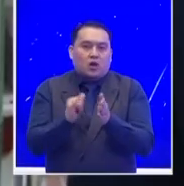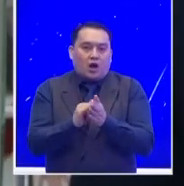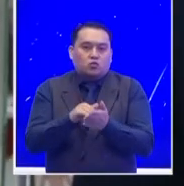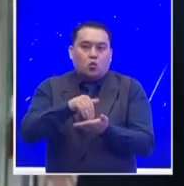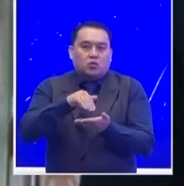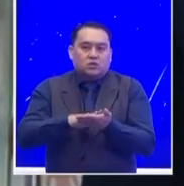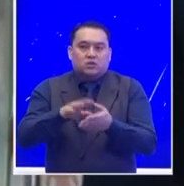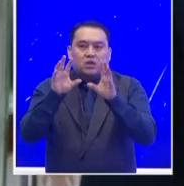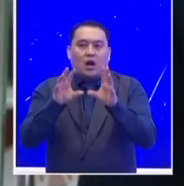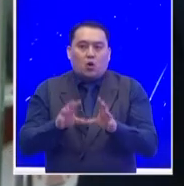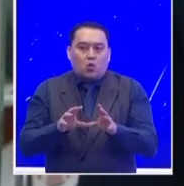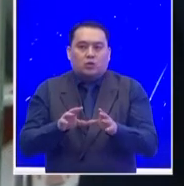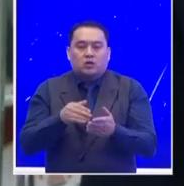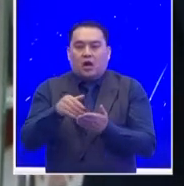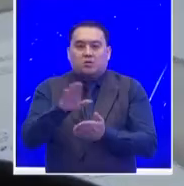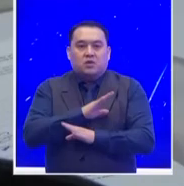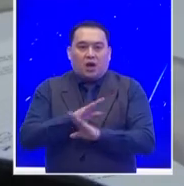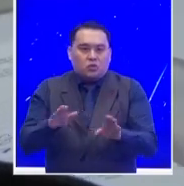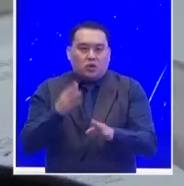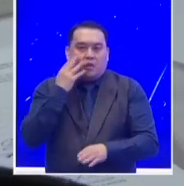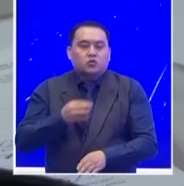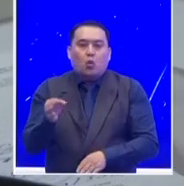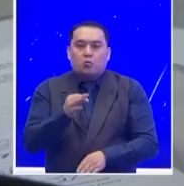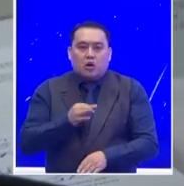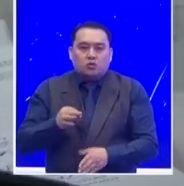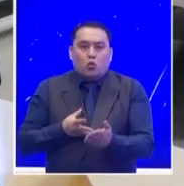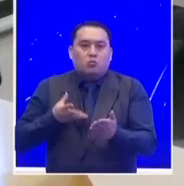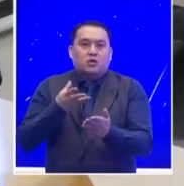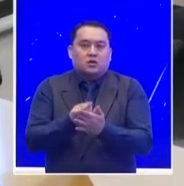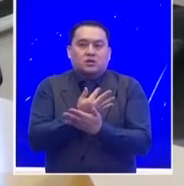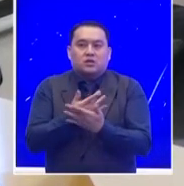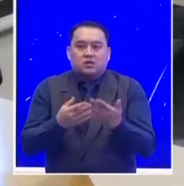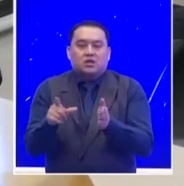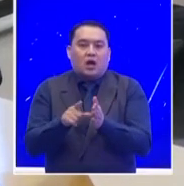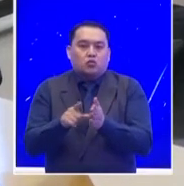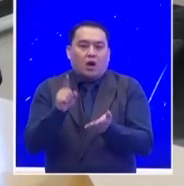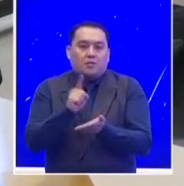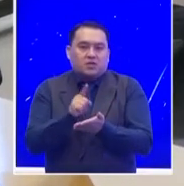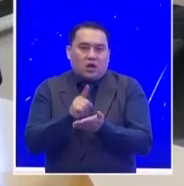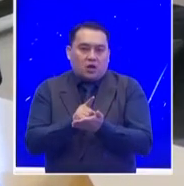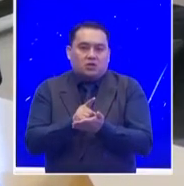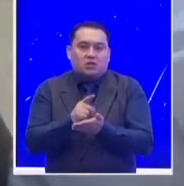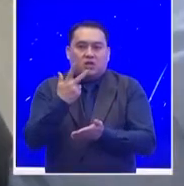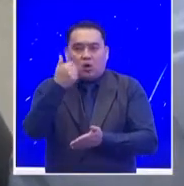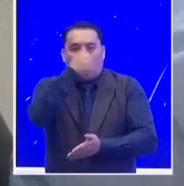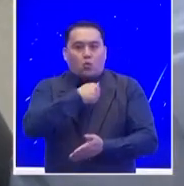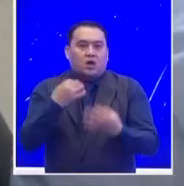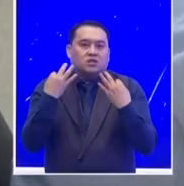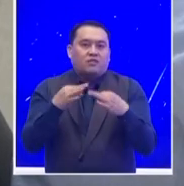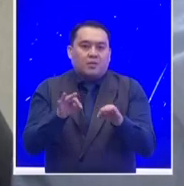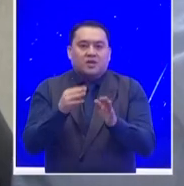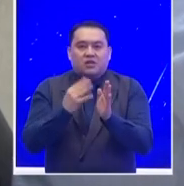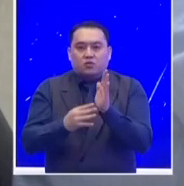учет законодательством РК не отменяются. К слову, в Алматинской области от уплаты нескольких видов налоговых обязательств сроком на 3 года освобождены